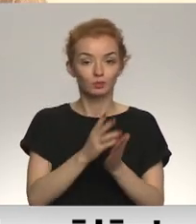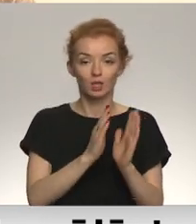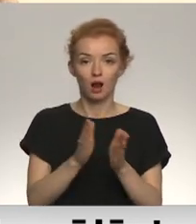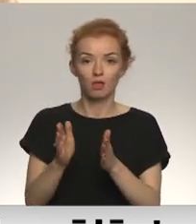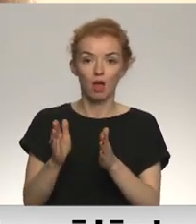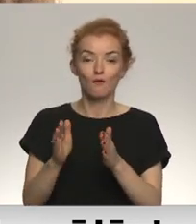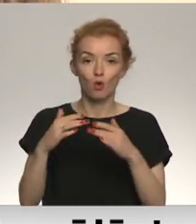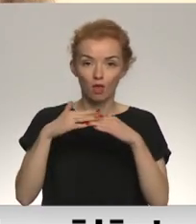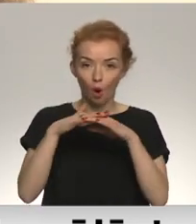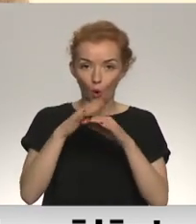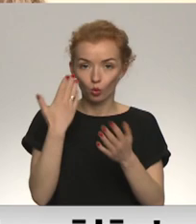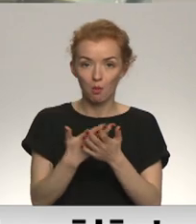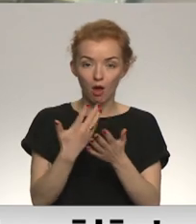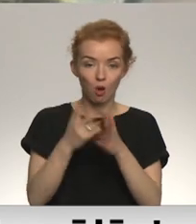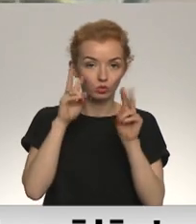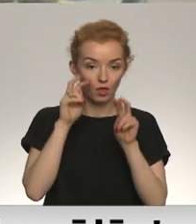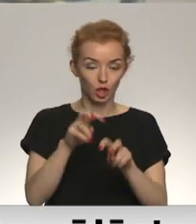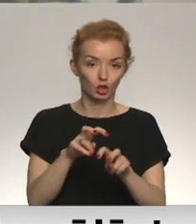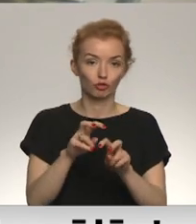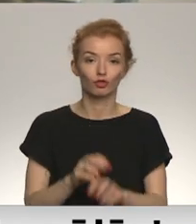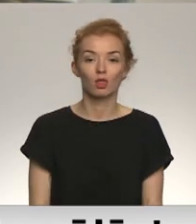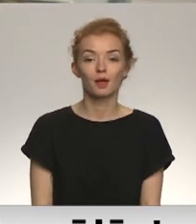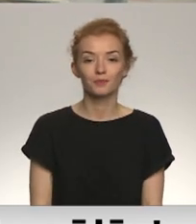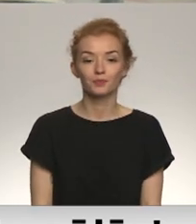audu paraugus analizēšanai.